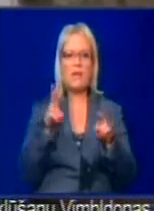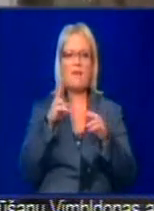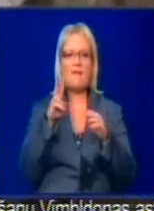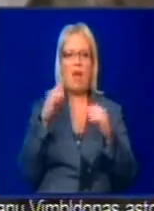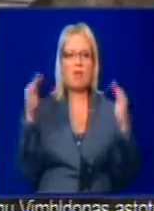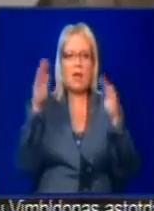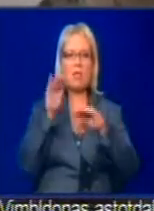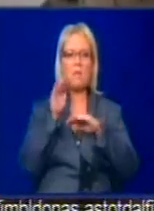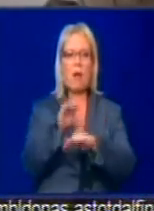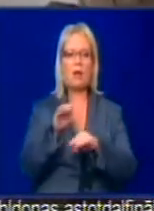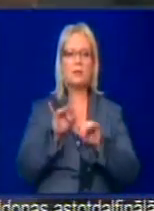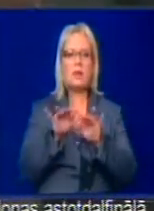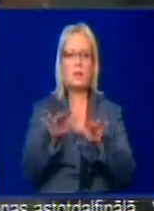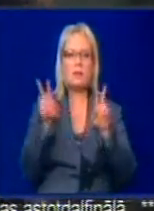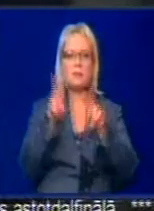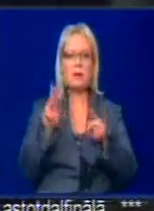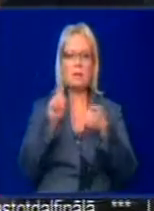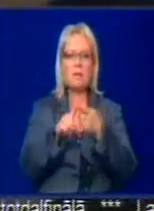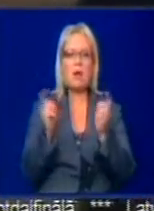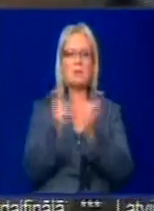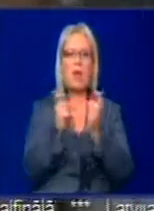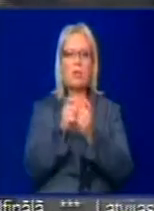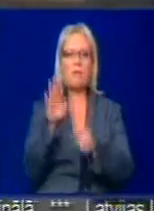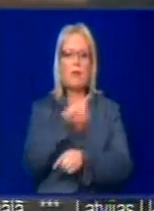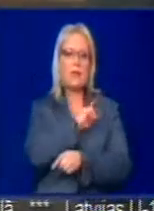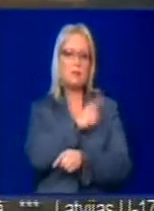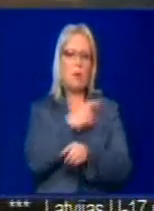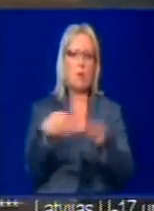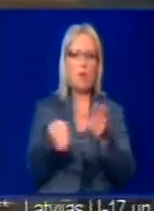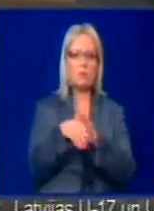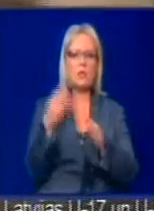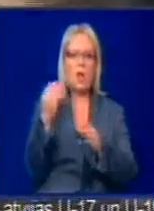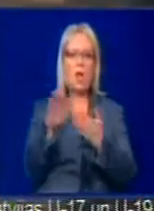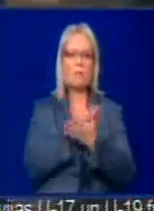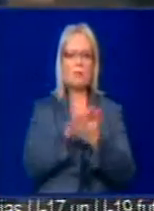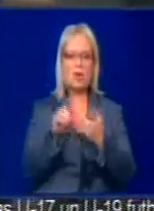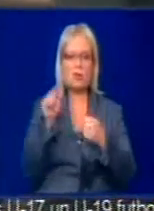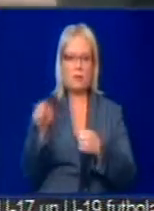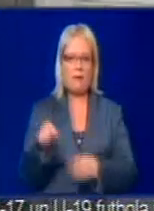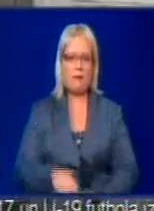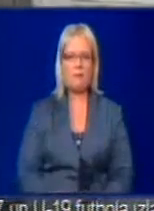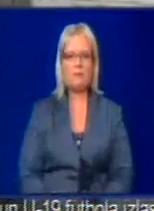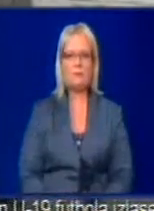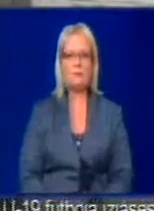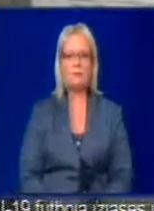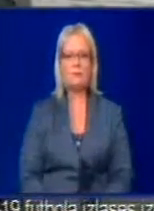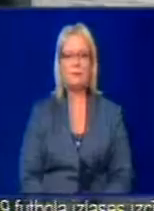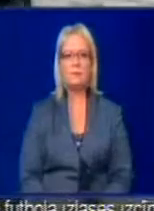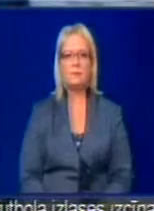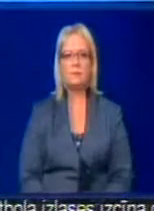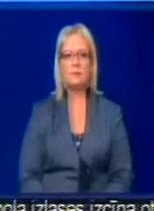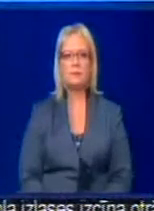bankas darbības izmeklēšanai saistībā ar skandālu par iespējamu korupciju un naudas atmazgāšanu tajā.